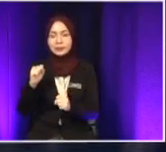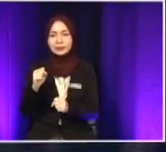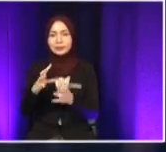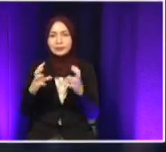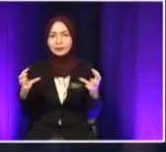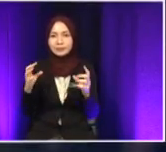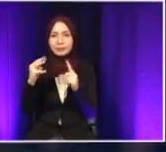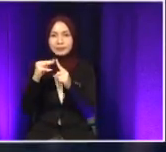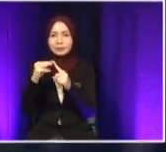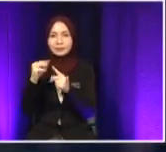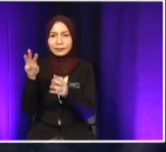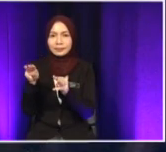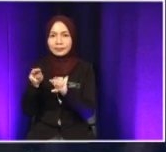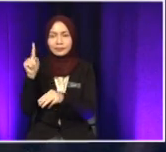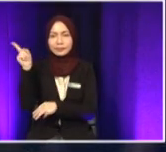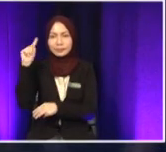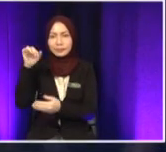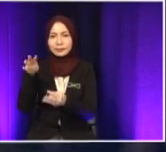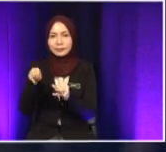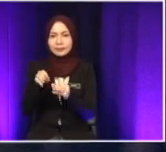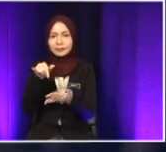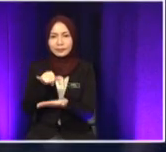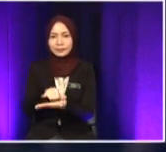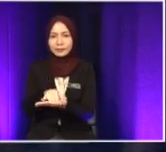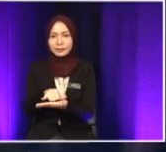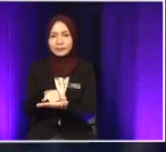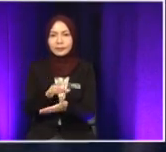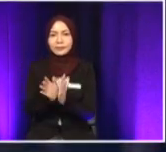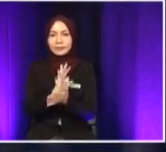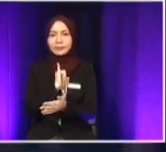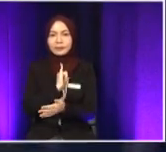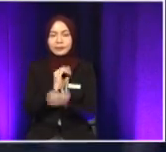memang akan memperoleh kejayaan ya Cemerlang